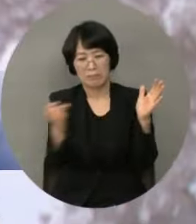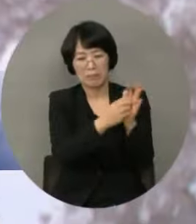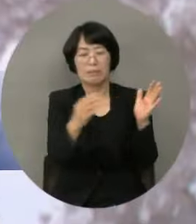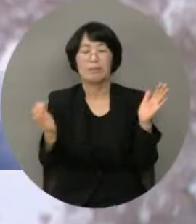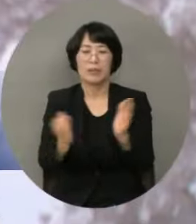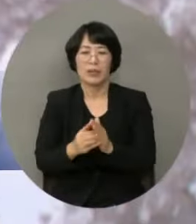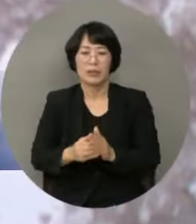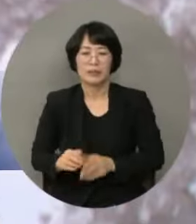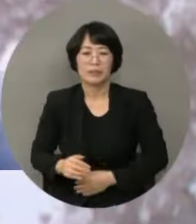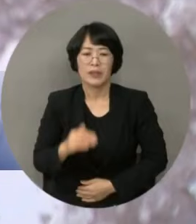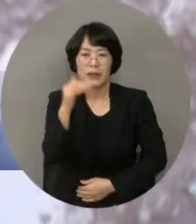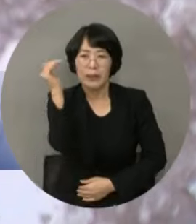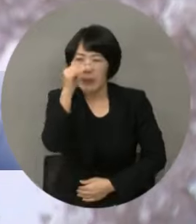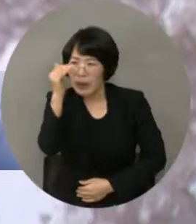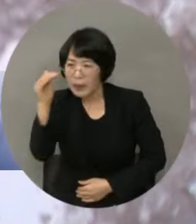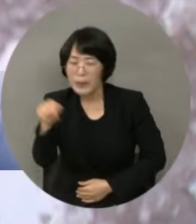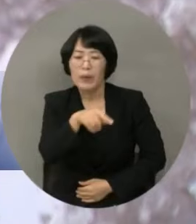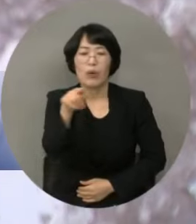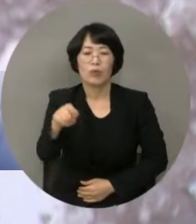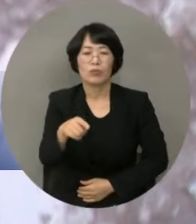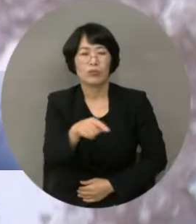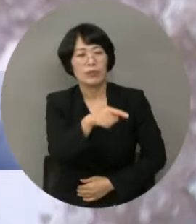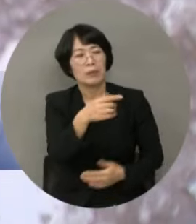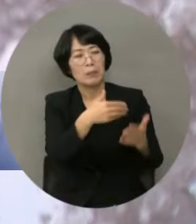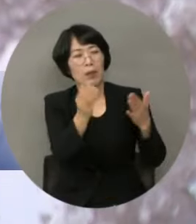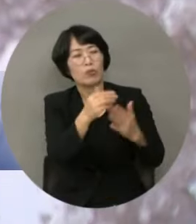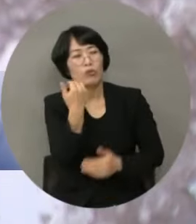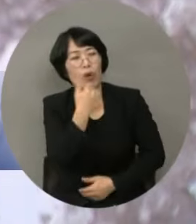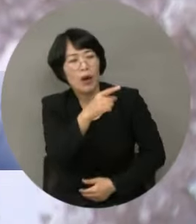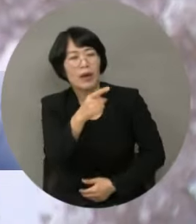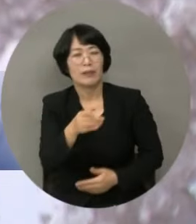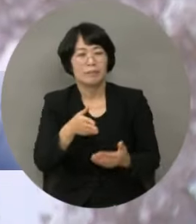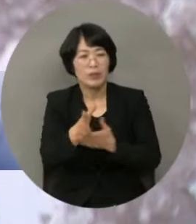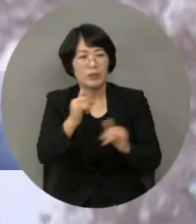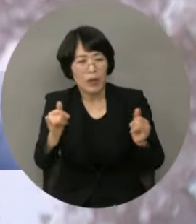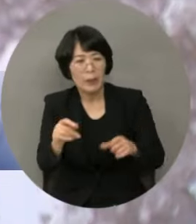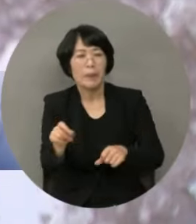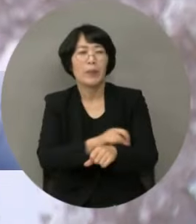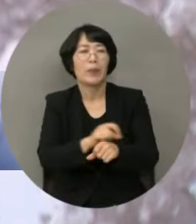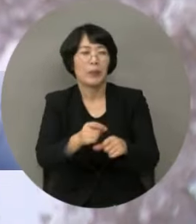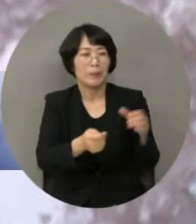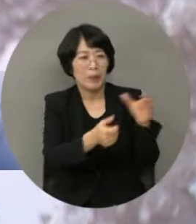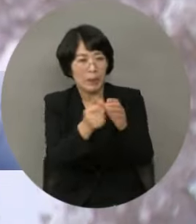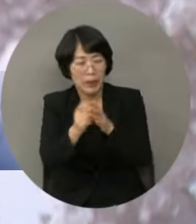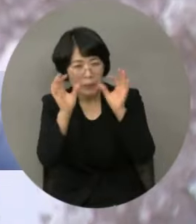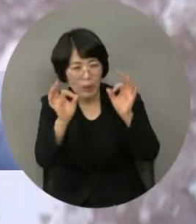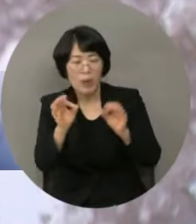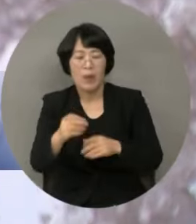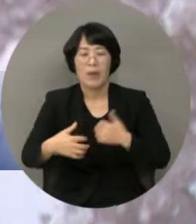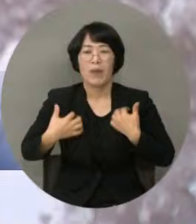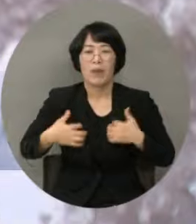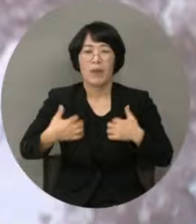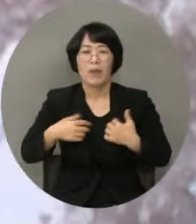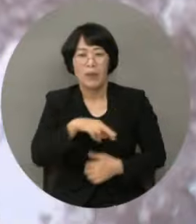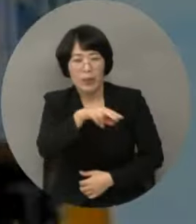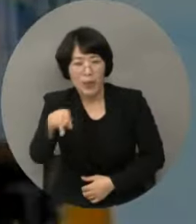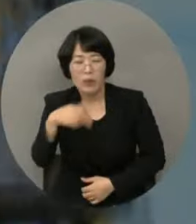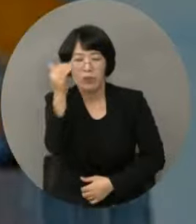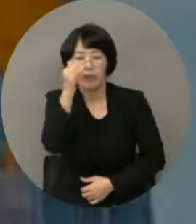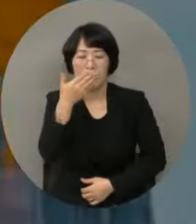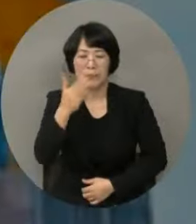돌아다니면서이 작품은 이제 어떤 화가가 그렸고 이런 특색을 알 수 있게 돼가지고 재밌게 찾아보면서 돌아다닐 수 있는 거